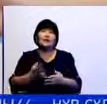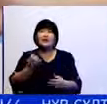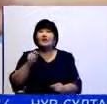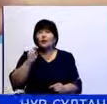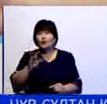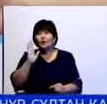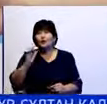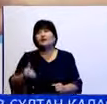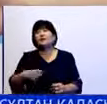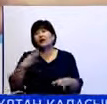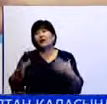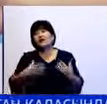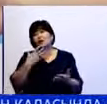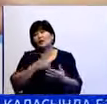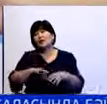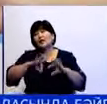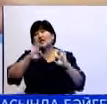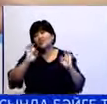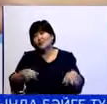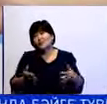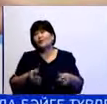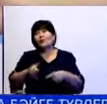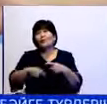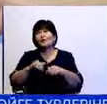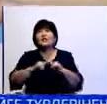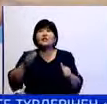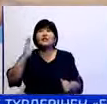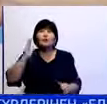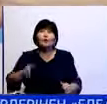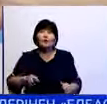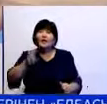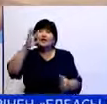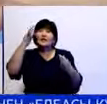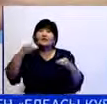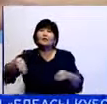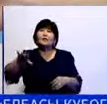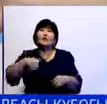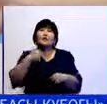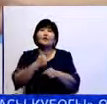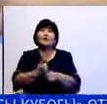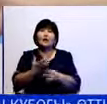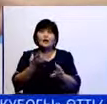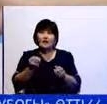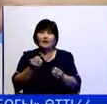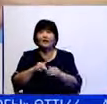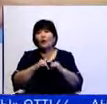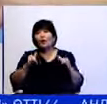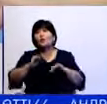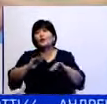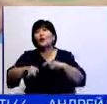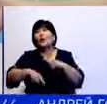осы жерде үнемі дайындалып, өзіміздің шеберлігімізді одан әрі шыңдайтын боламыз. Егеменді еліміздің туын көтеретін әрине өркениетті